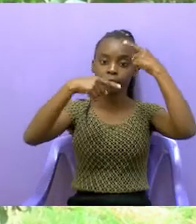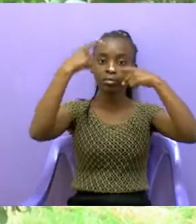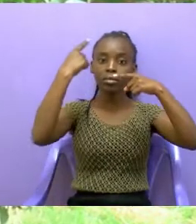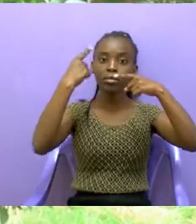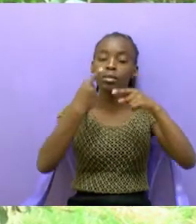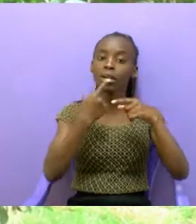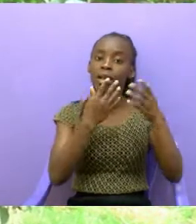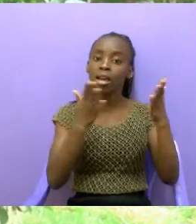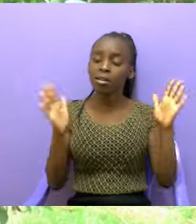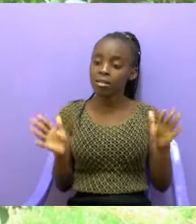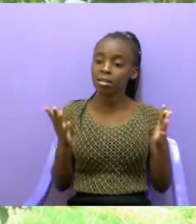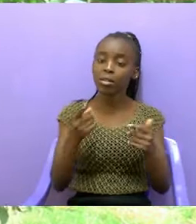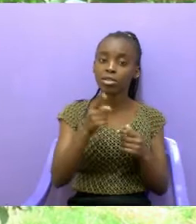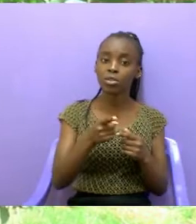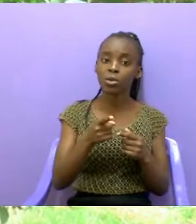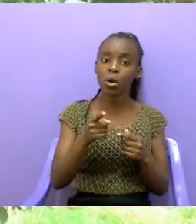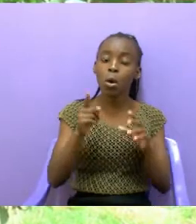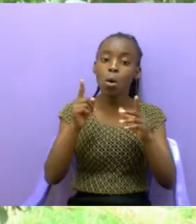unayoipitia sio wewe peke yako.